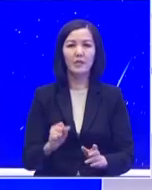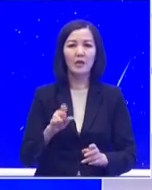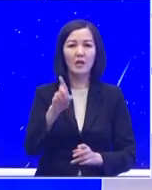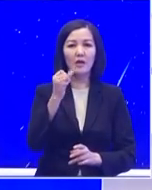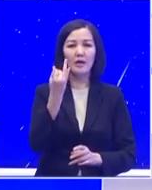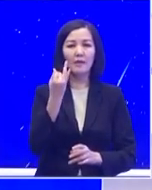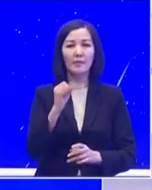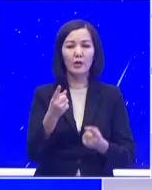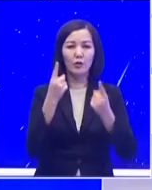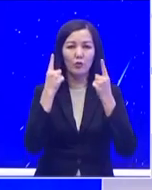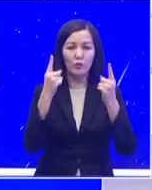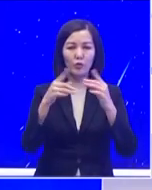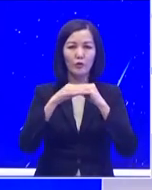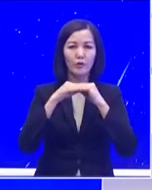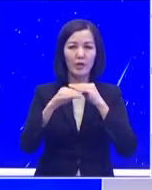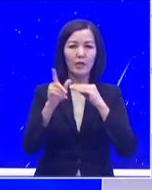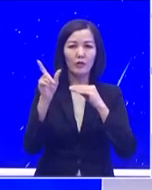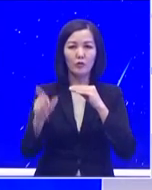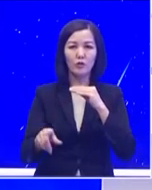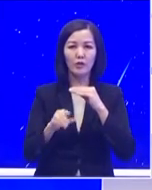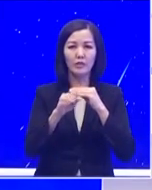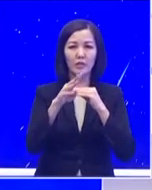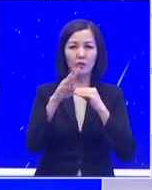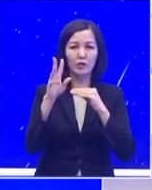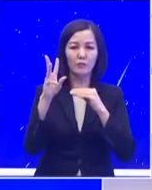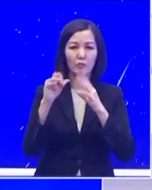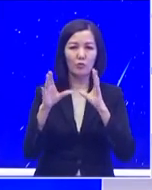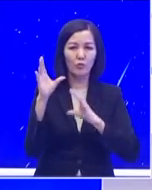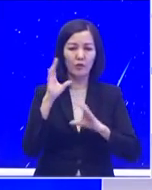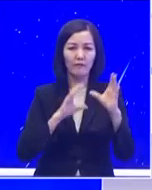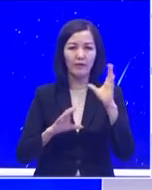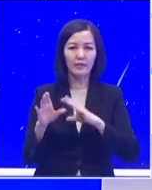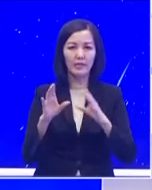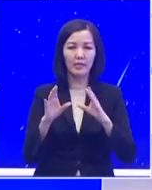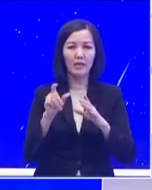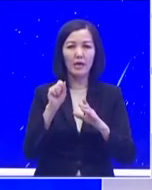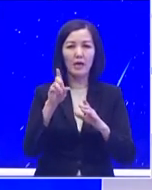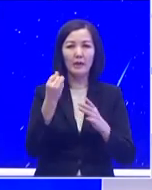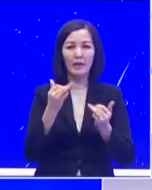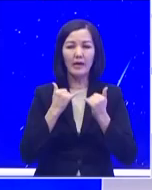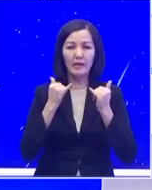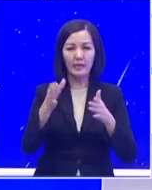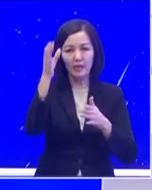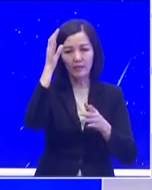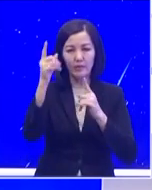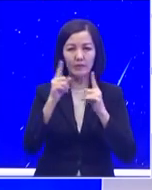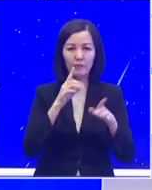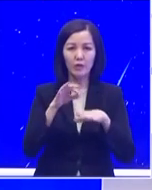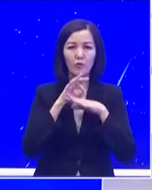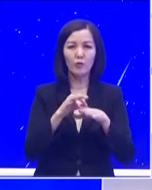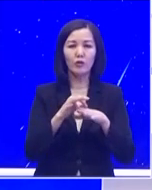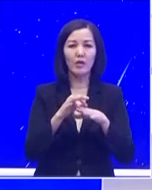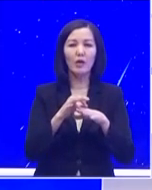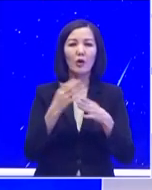Абай Құнанбайұлы, ұлы дала тұлғасы Ілияс Жансүгіров атындағы Жетісу мемлекеттік университетінде ақынға арналған ғылыми семинар өтті.